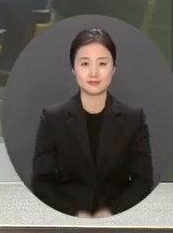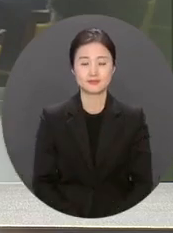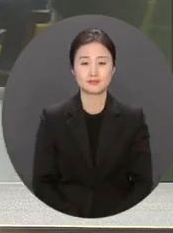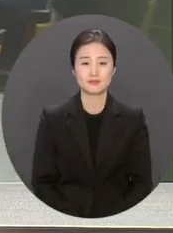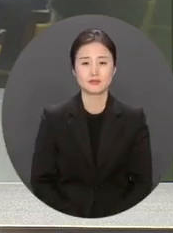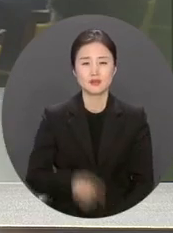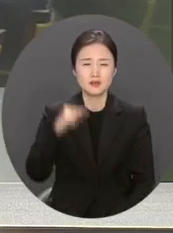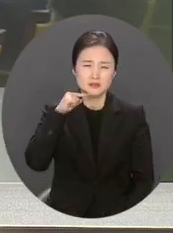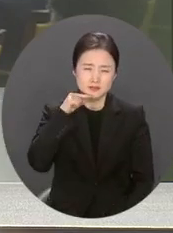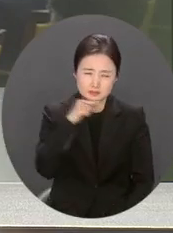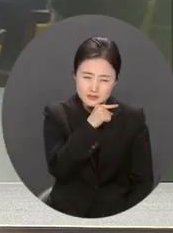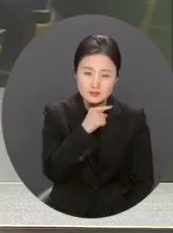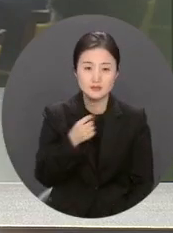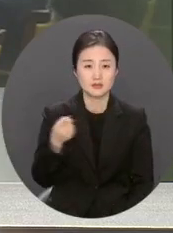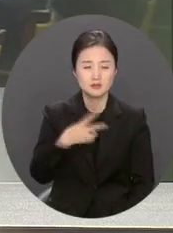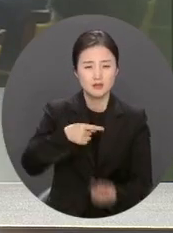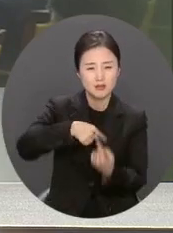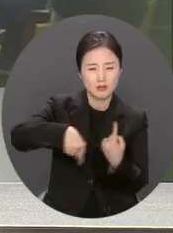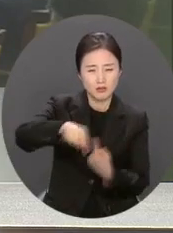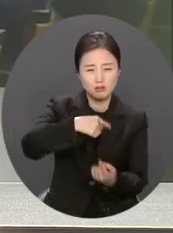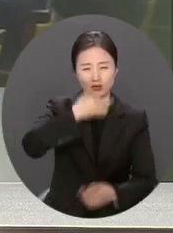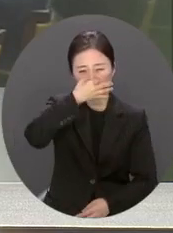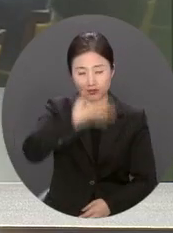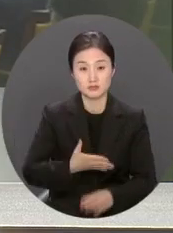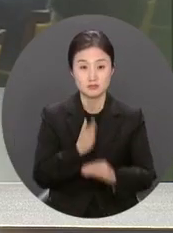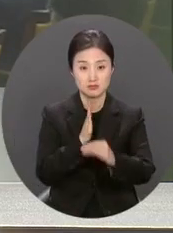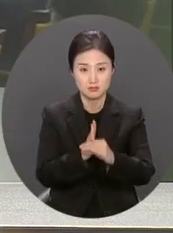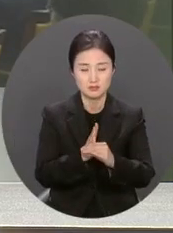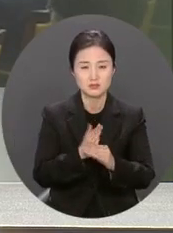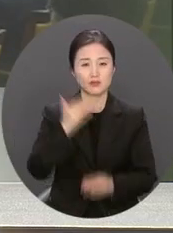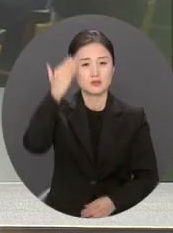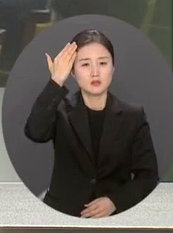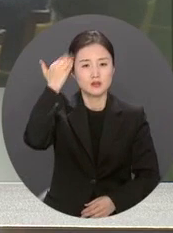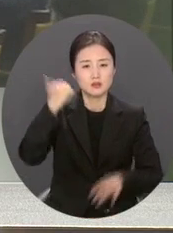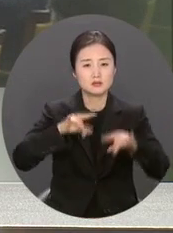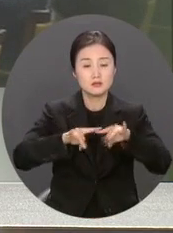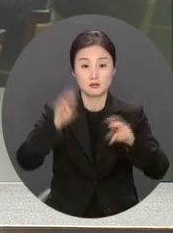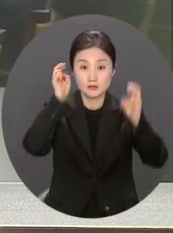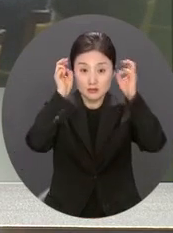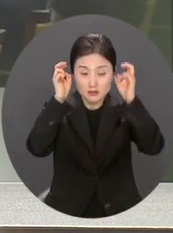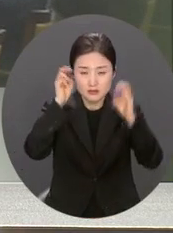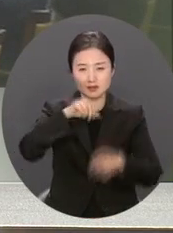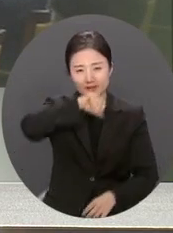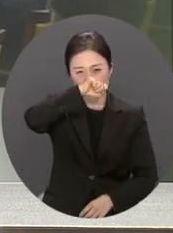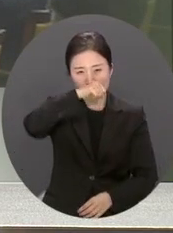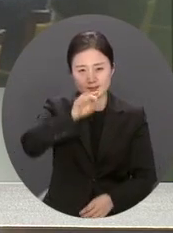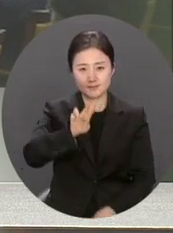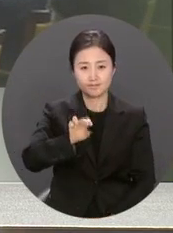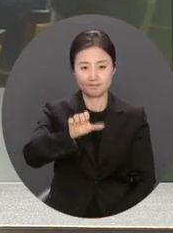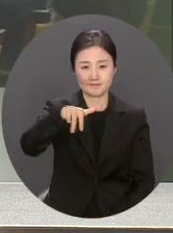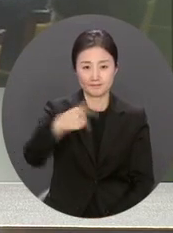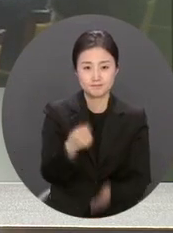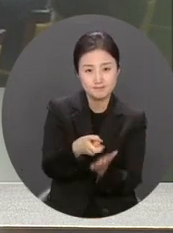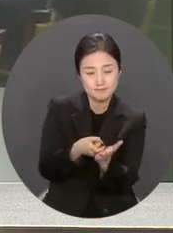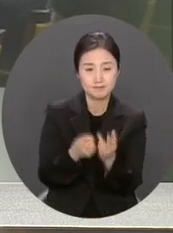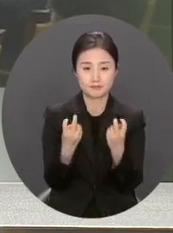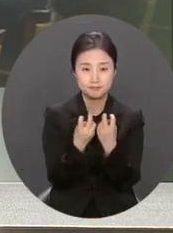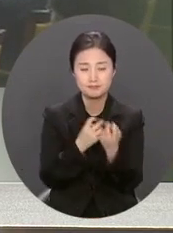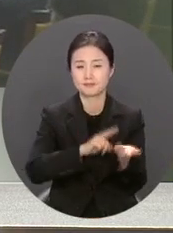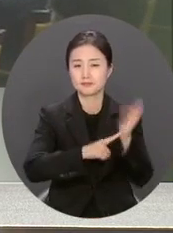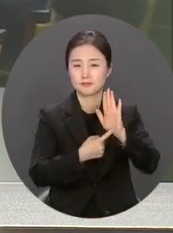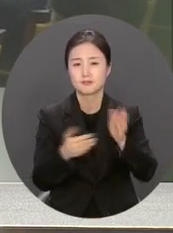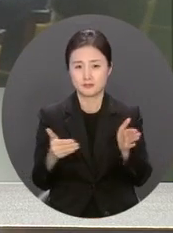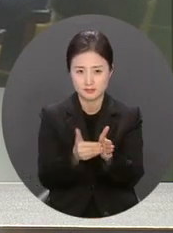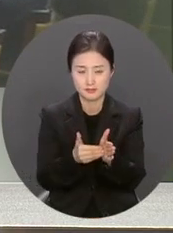대규모 적자와 심각한 경영 위기 속에 한전이 25조 원 규모의 예산 절감 계획을 밝혔습니다.